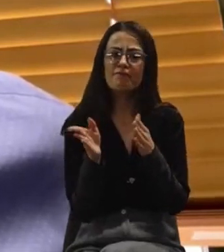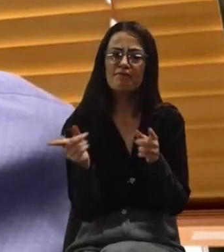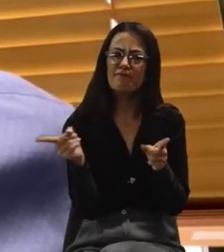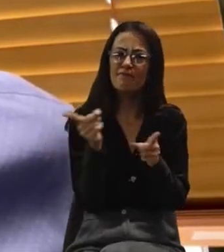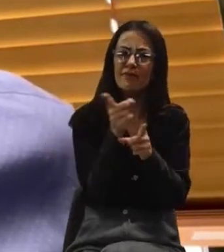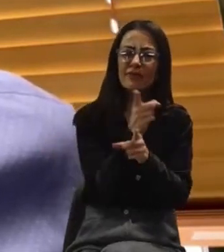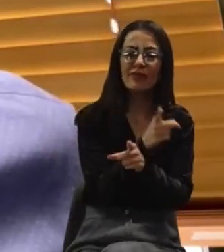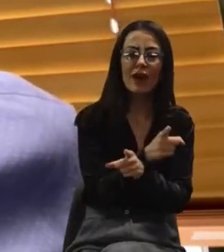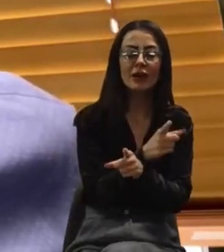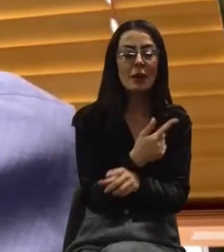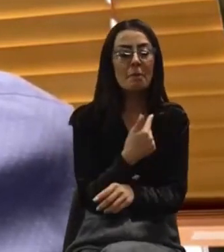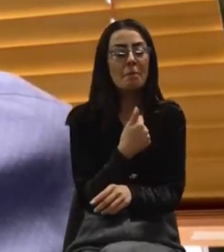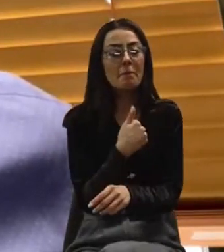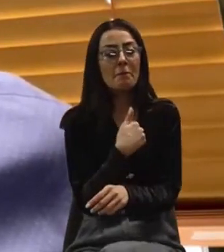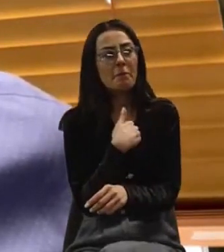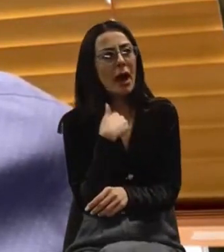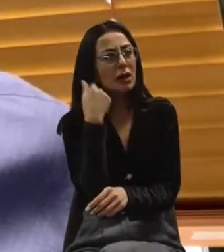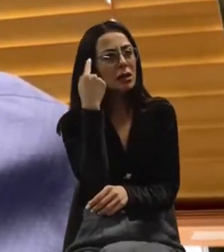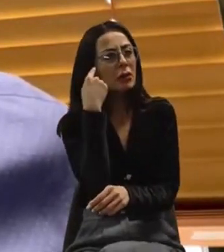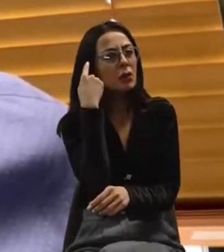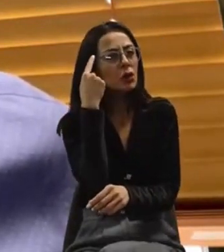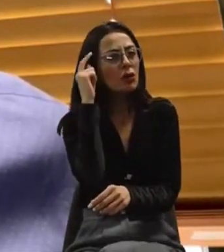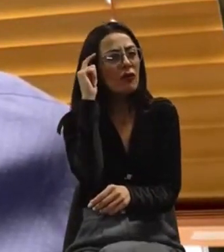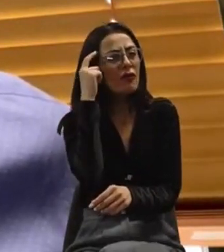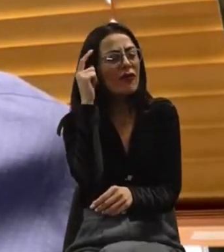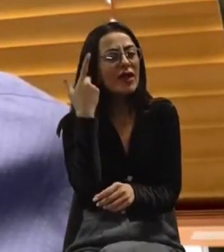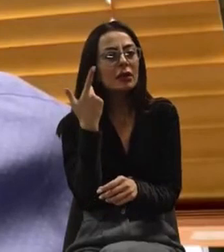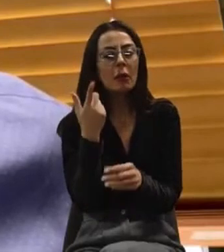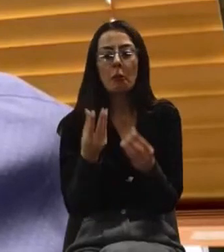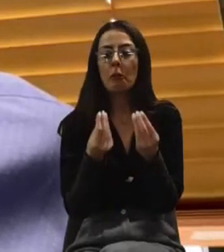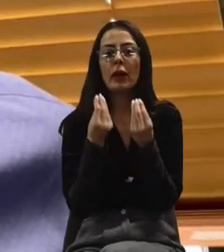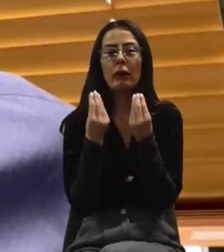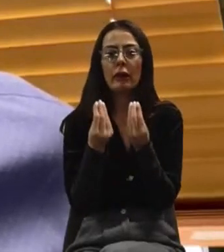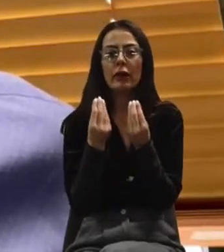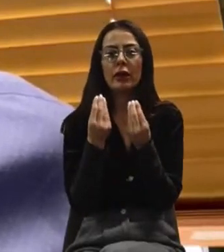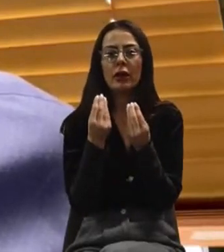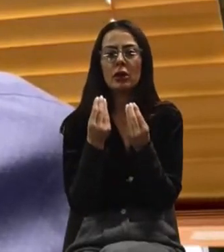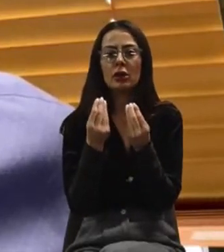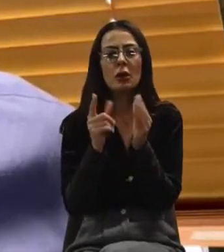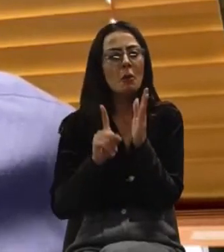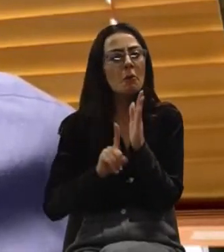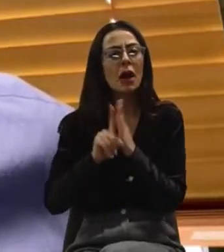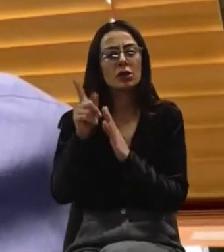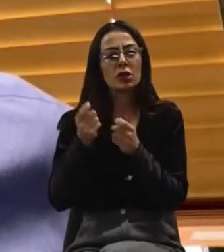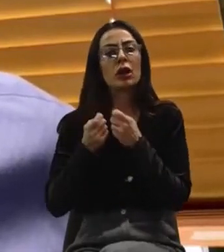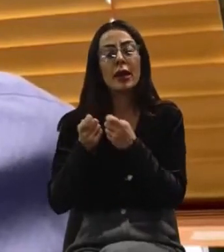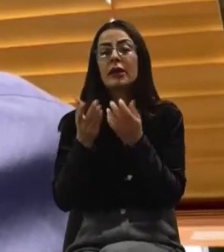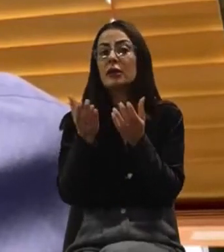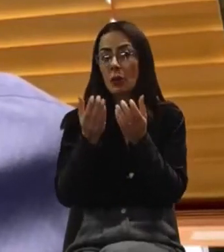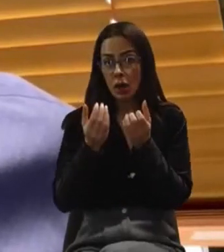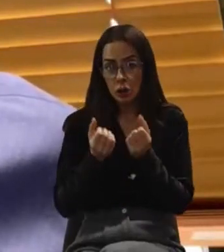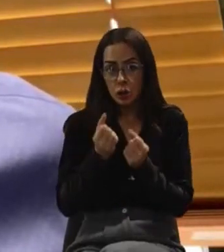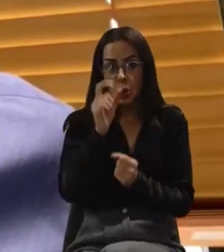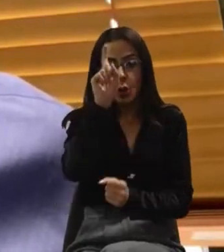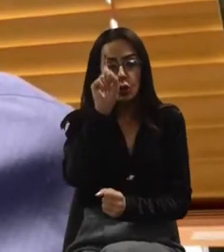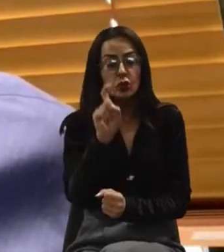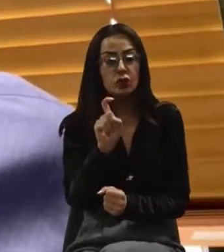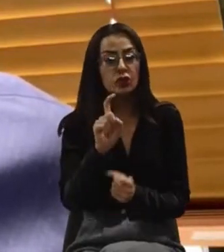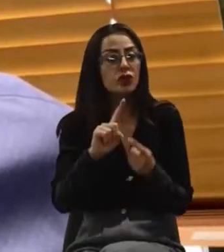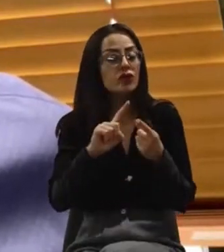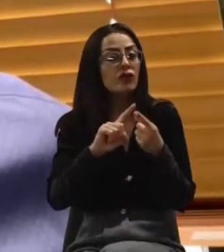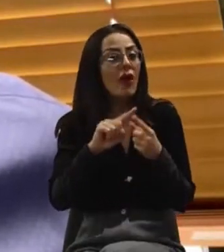Bence iyi bir eğitim alıp almadığını sorgulamamızı da fayda var İyi bir eğitim alıyor musunuz ve